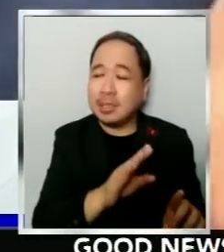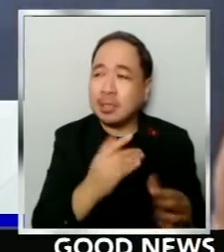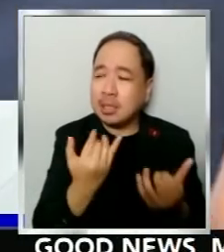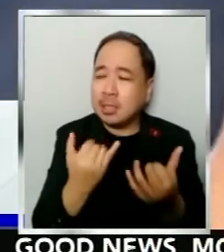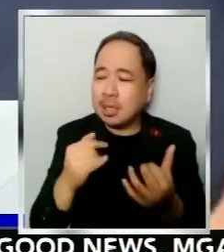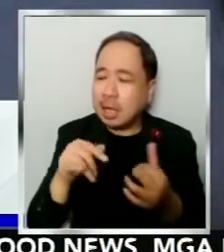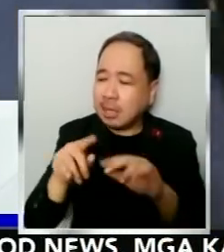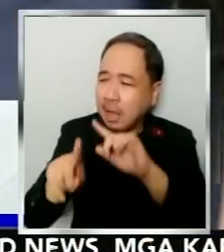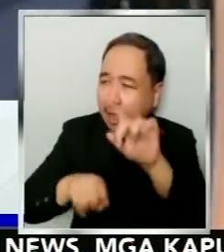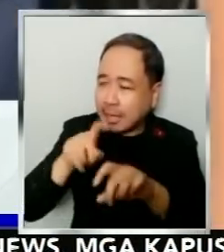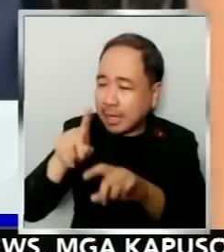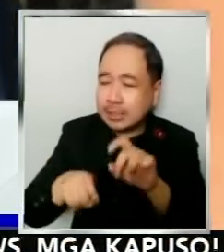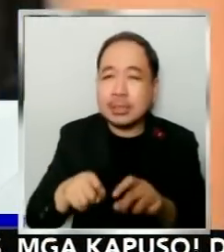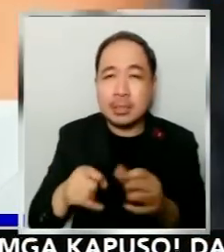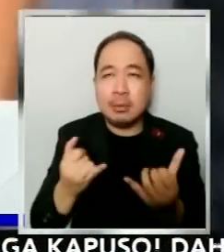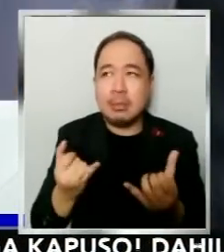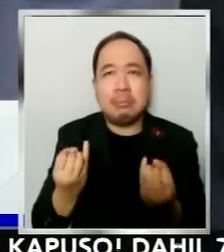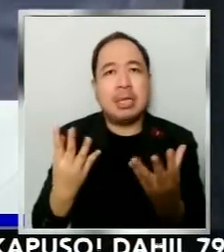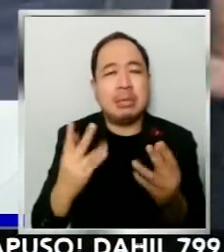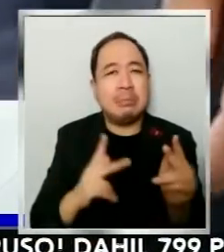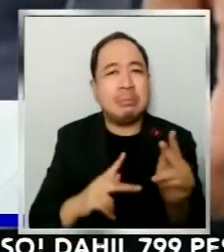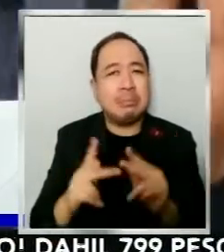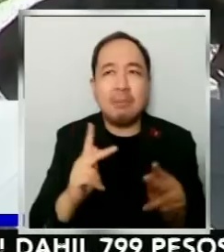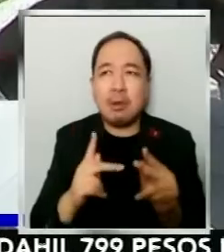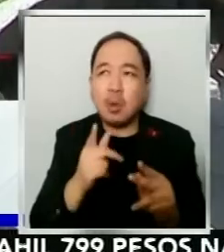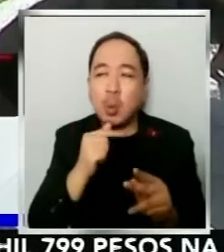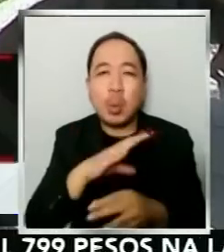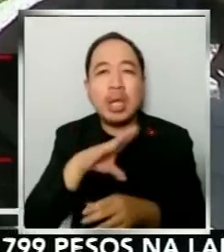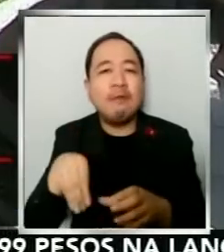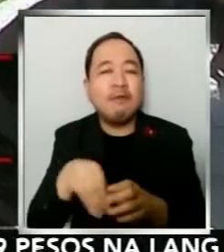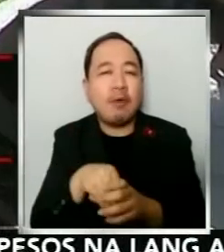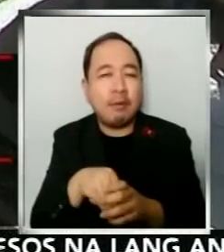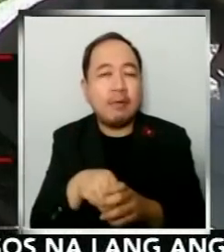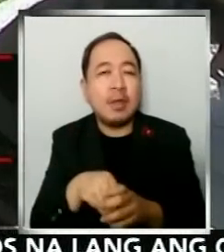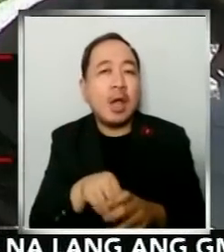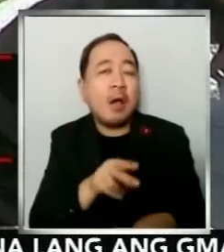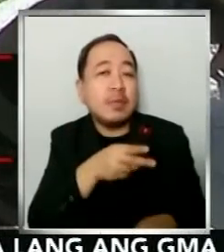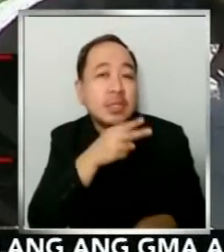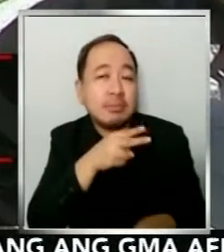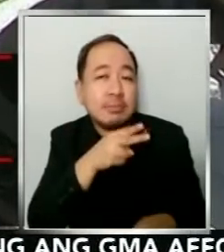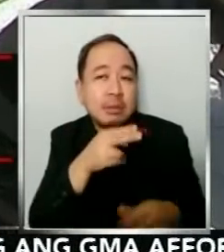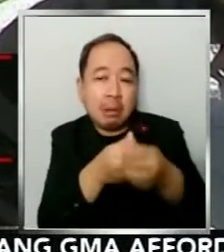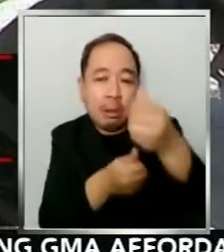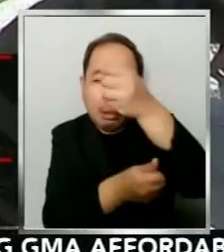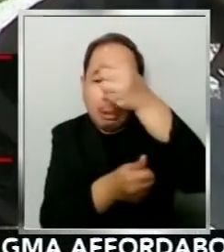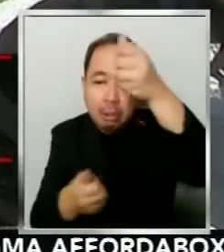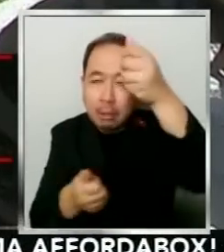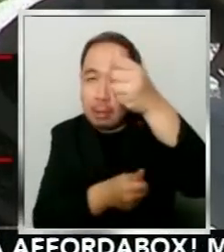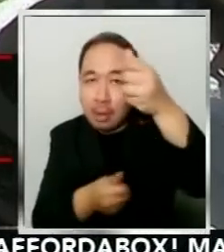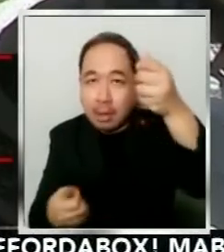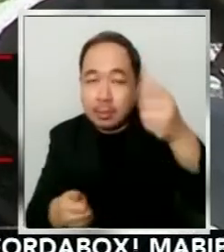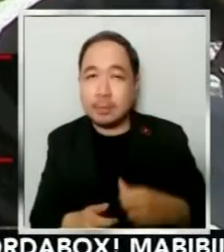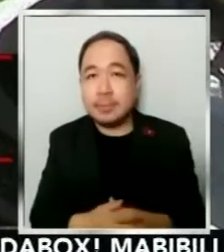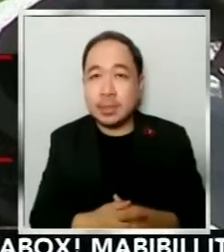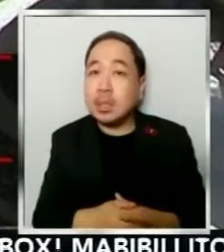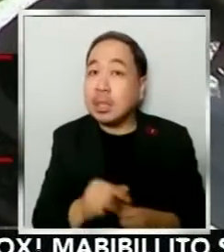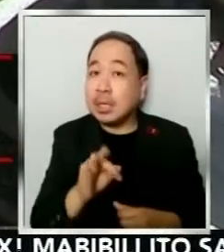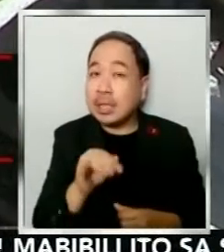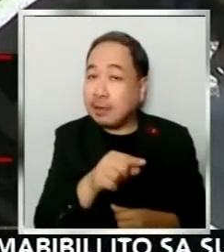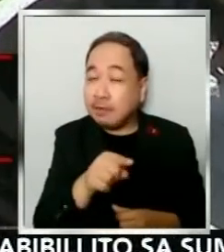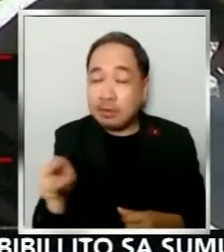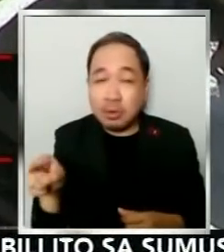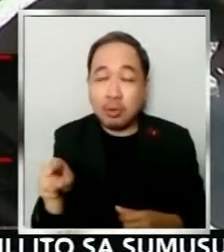maraming sangkot na mapababa ang posisyon at katungkulan. Pag nag-house cleaning ka, you wanted to eradicate less than 10